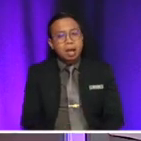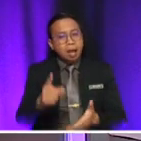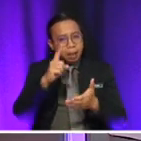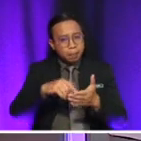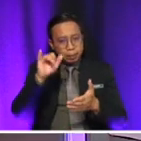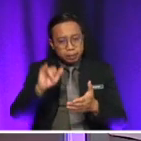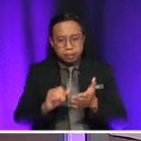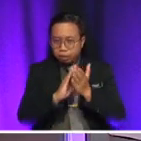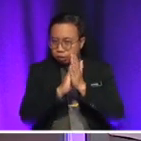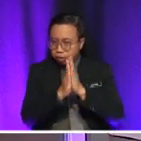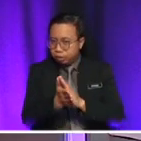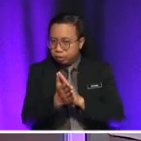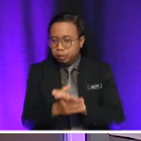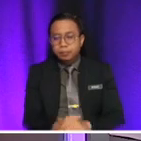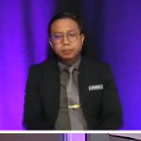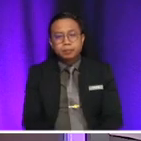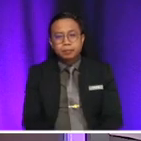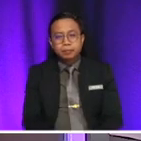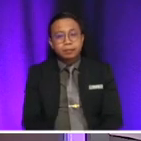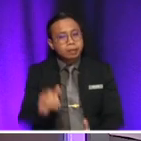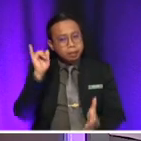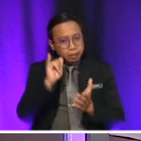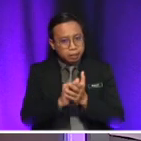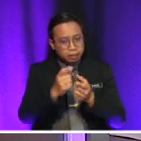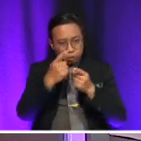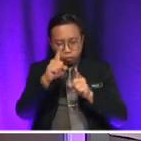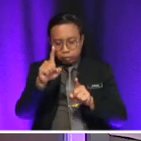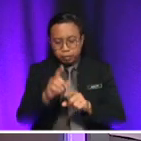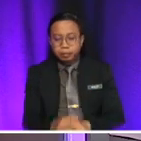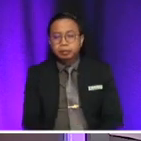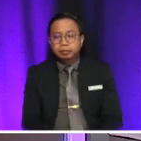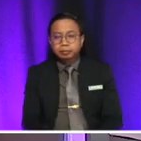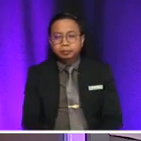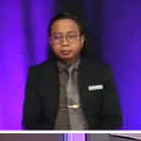berlaku yang Ivan memang rasa yakin jawaban dia